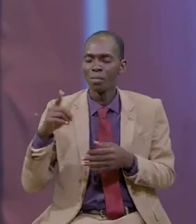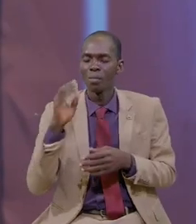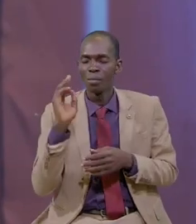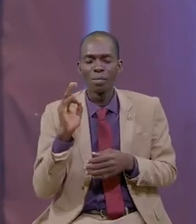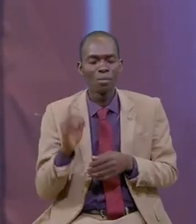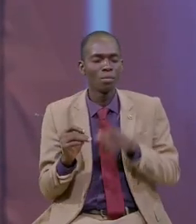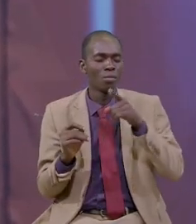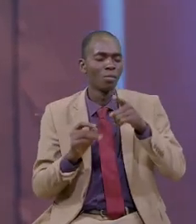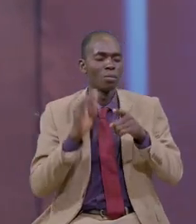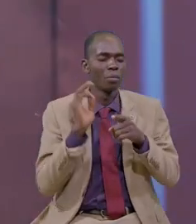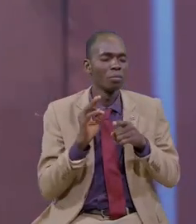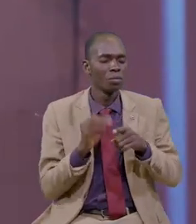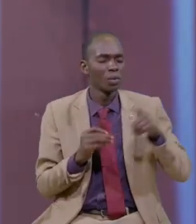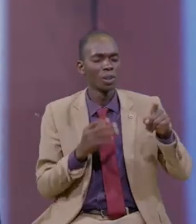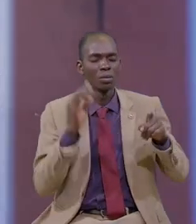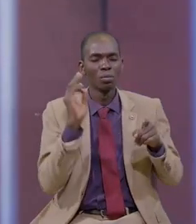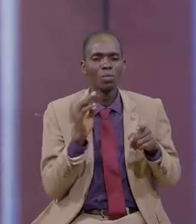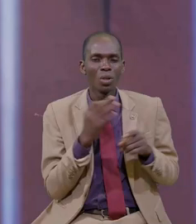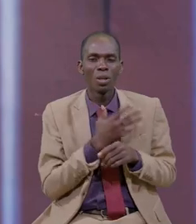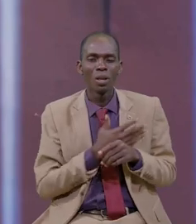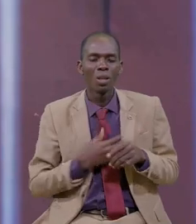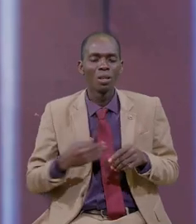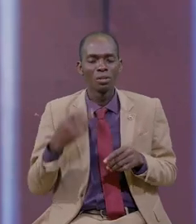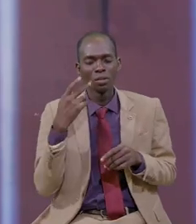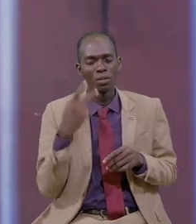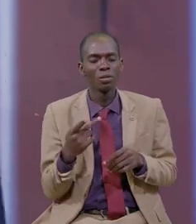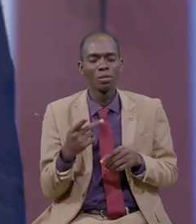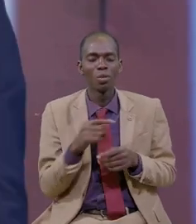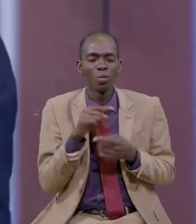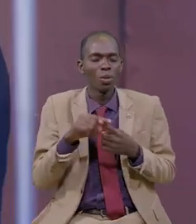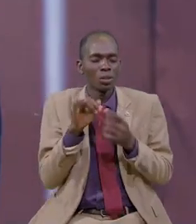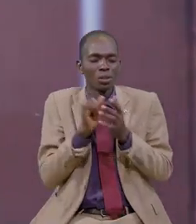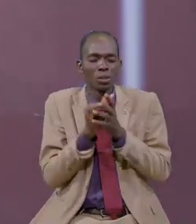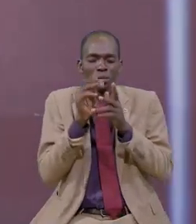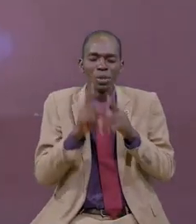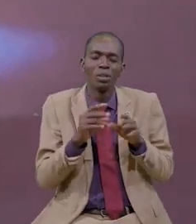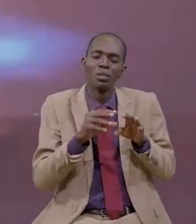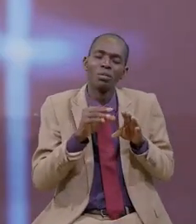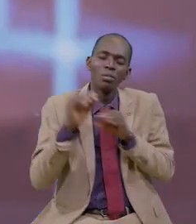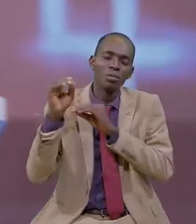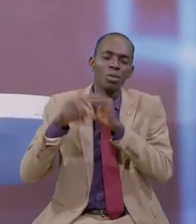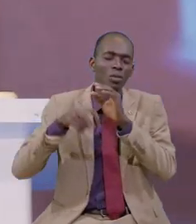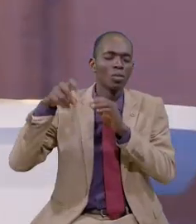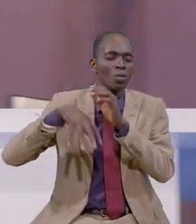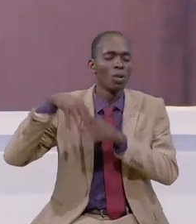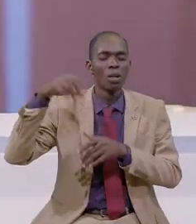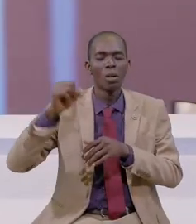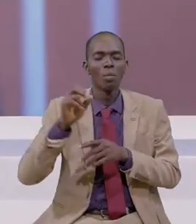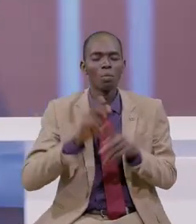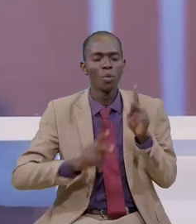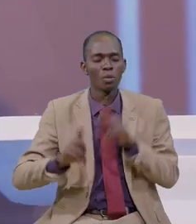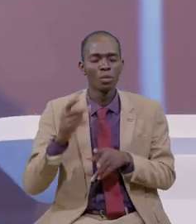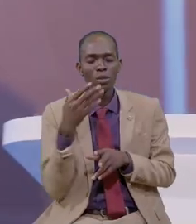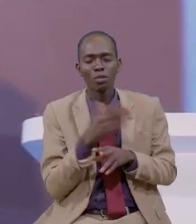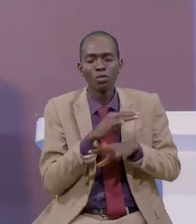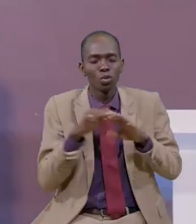de naître de nouveau. Mais finalement, il a voyagé. Il a quitté le pays. Arrivé là-bas, les gens